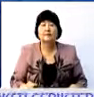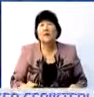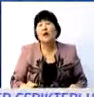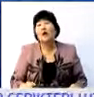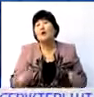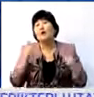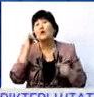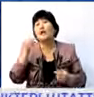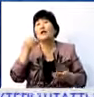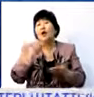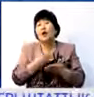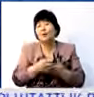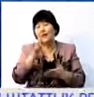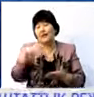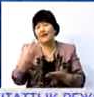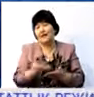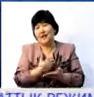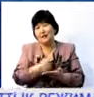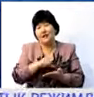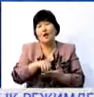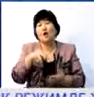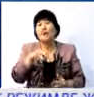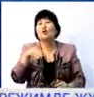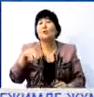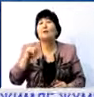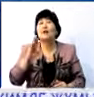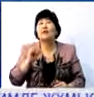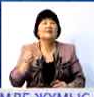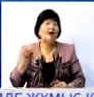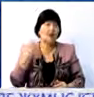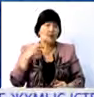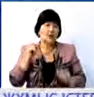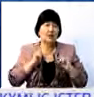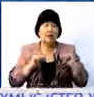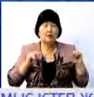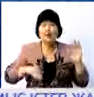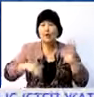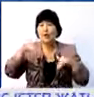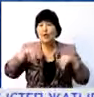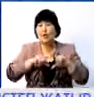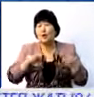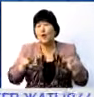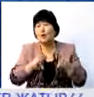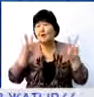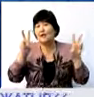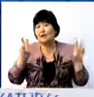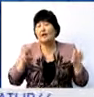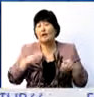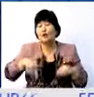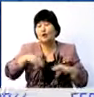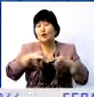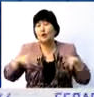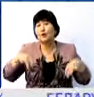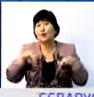Төл тарихын бағалау ел табыстылығының кепілі. Мәншік Мәметов атындағы Қызылорда педагогикалық жоғарғы колледжінде осындай тақырыпта дөңгелек үстел